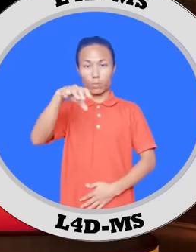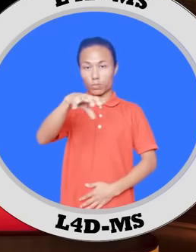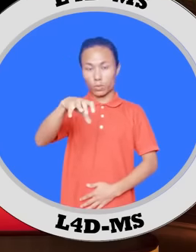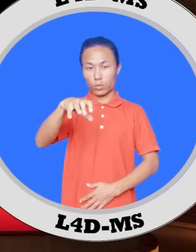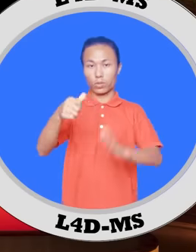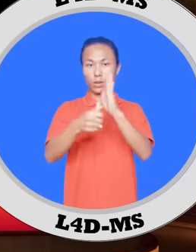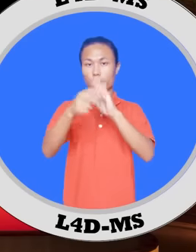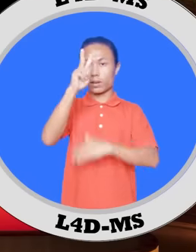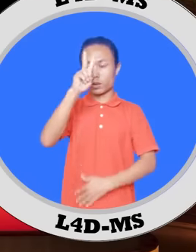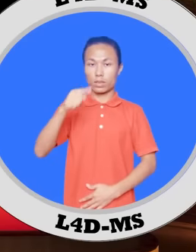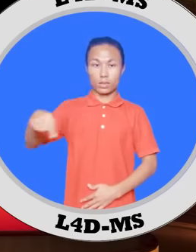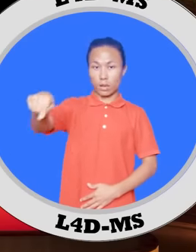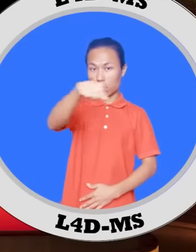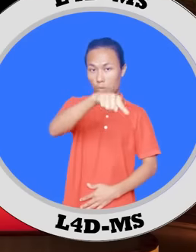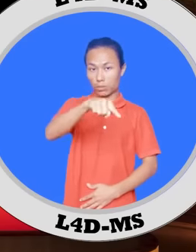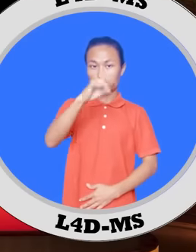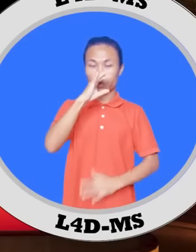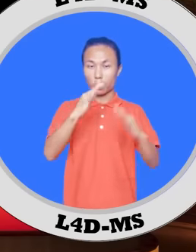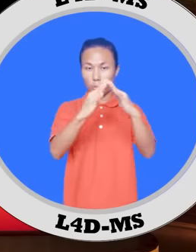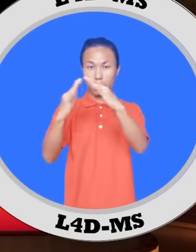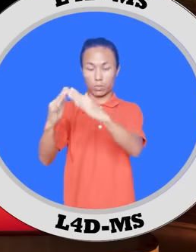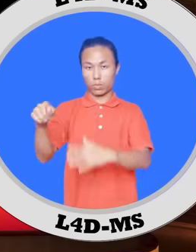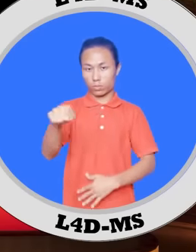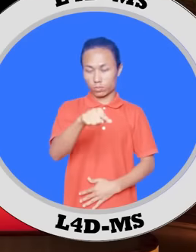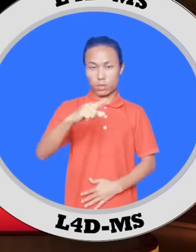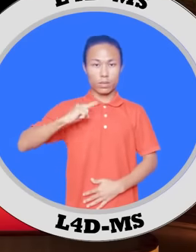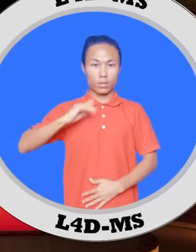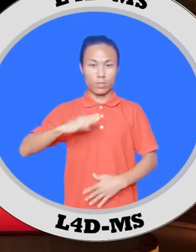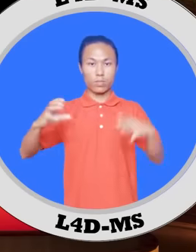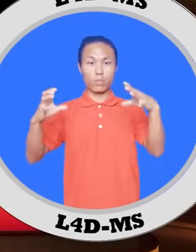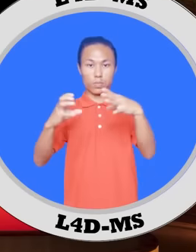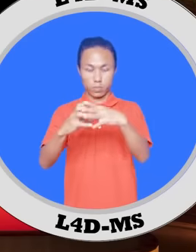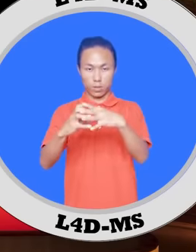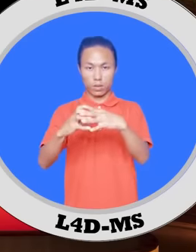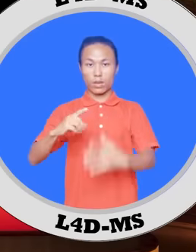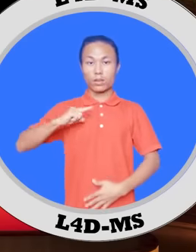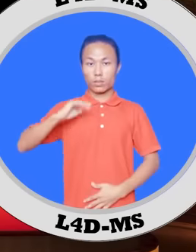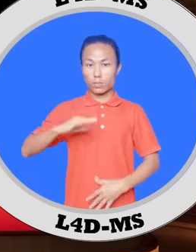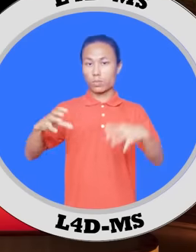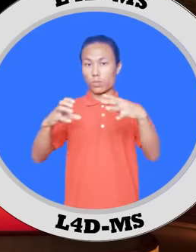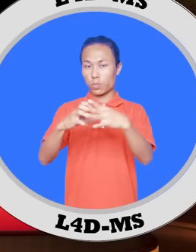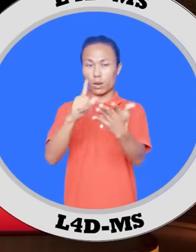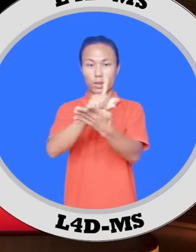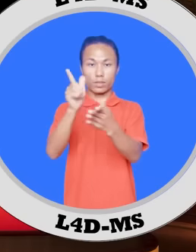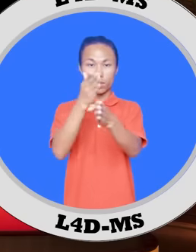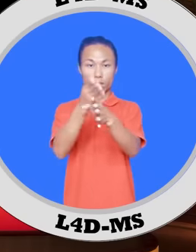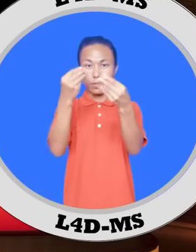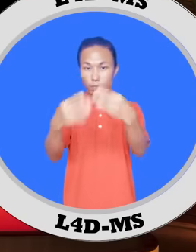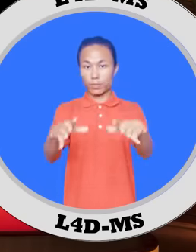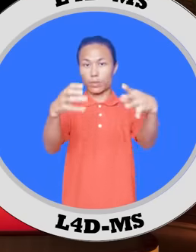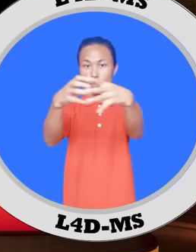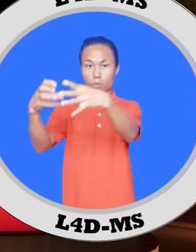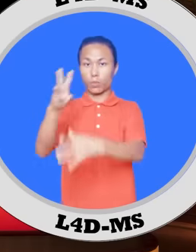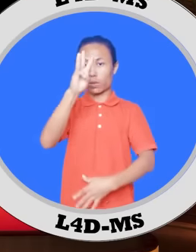အတွင်းမှာအစစ်စစ်ခုခံစစ်ဆင်နွှဲနေခဲ့တဲ့အကြမ်းဖက်စစ်တပ်နဲ့အကြမ်းဖက်စစ်တပ်ရဲ့တင်းနန်းစင်ပြီးလက်နက်တပ်ဆင်ပေးထားတဲ့လ